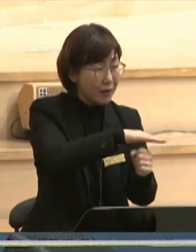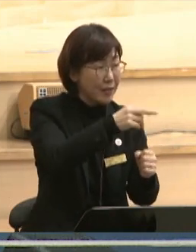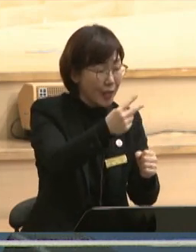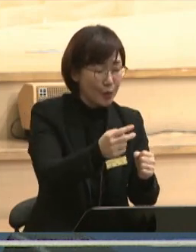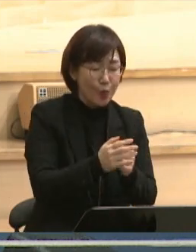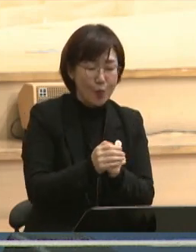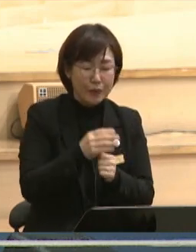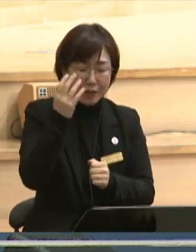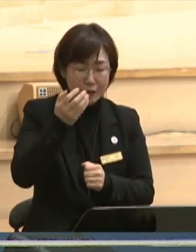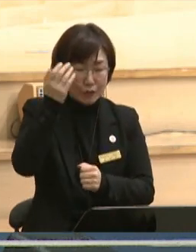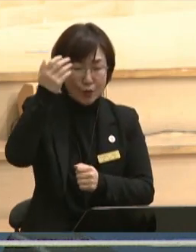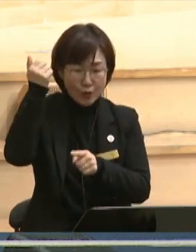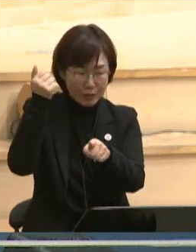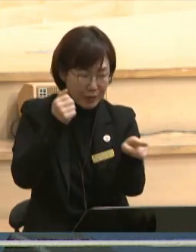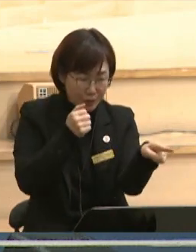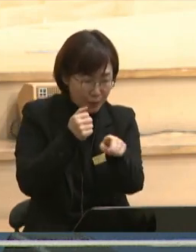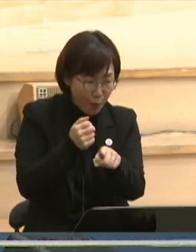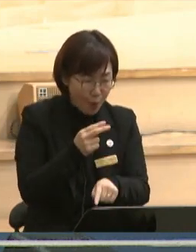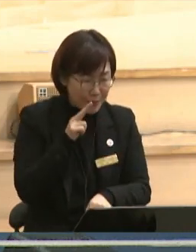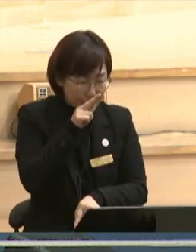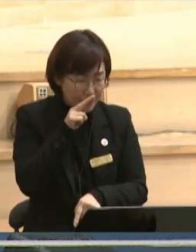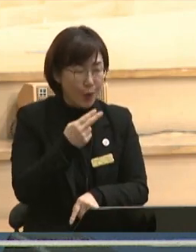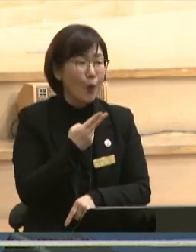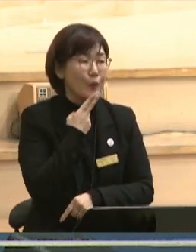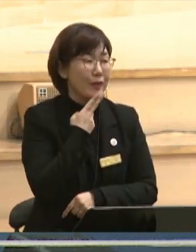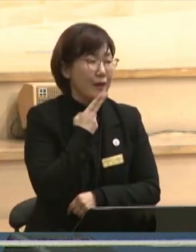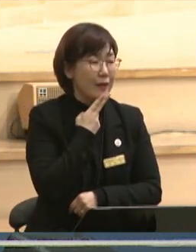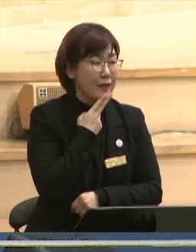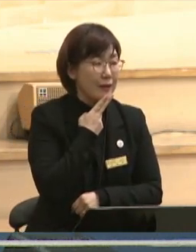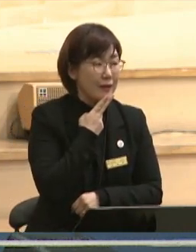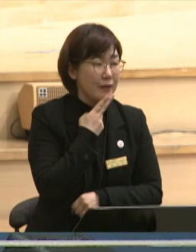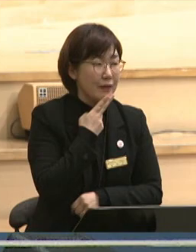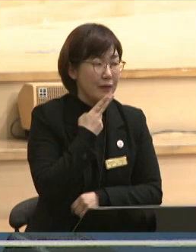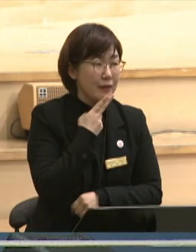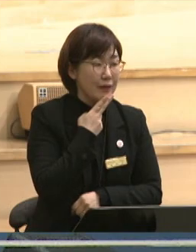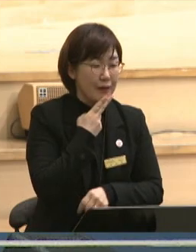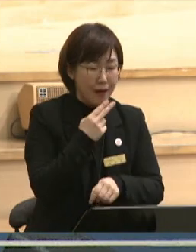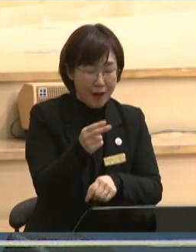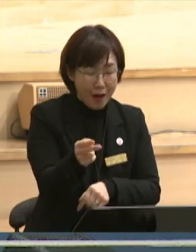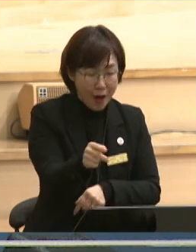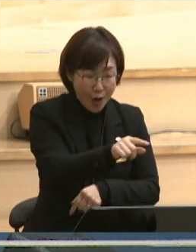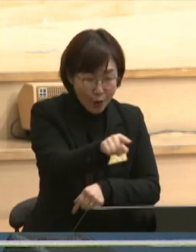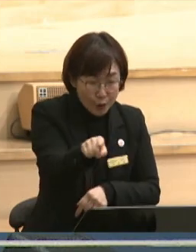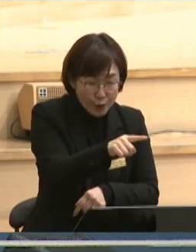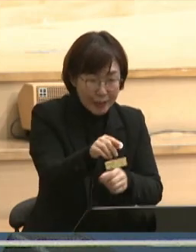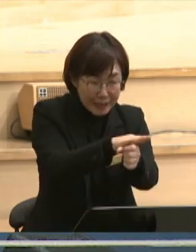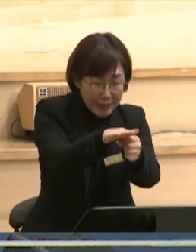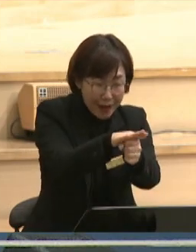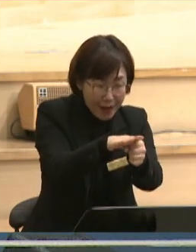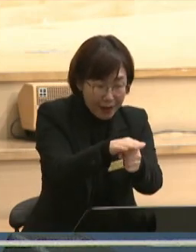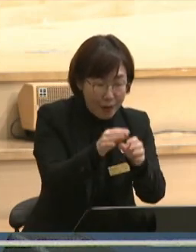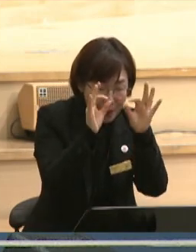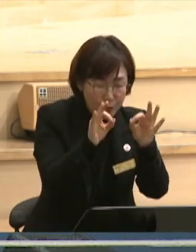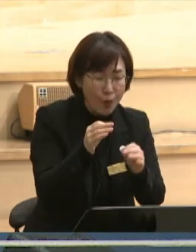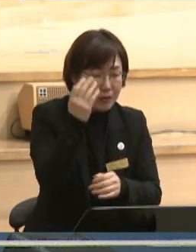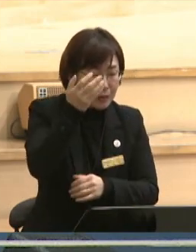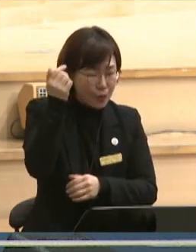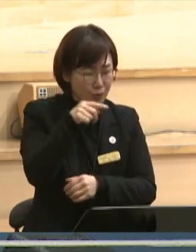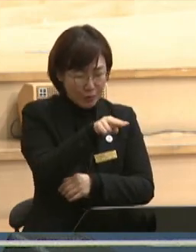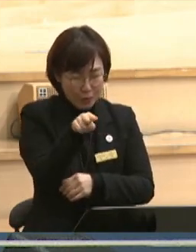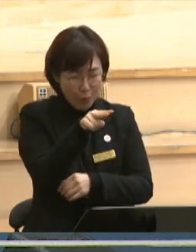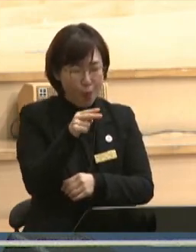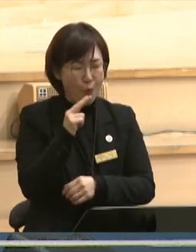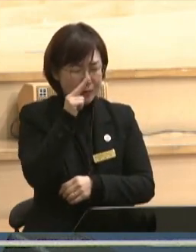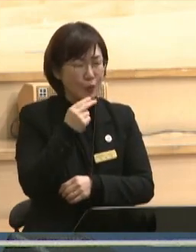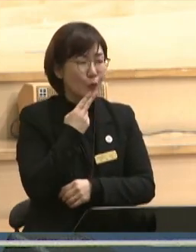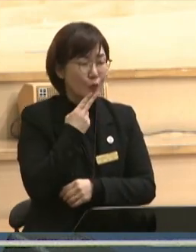하나님이 시기하지 않는 겁니다 두 분이 사랑해도 성령이 시기하지 않아요 그 사랑하는